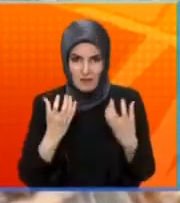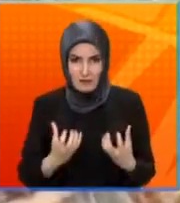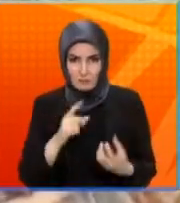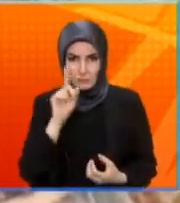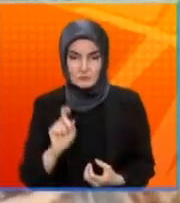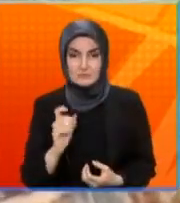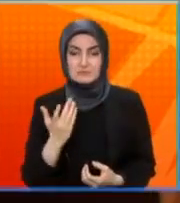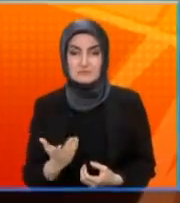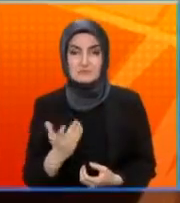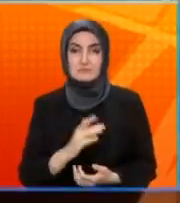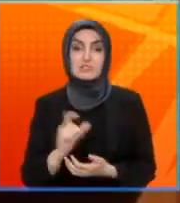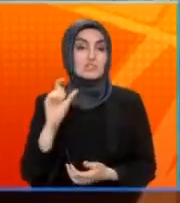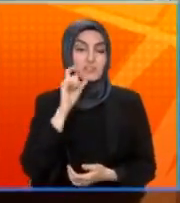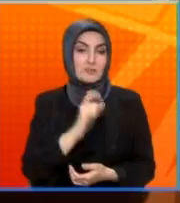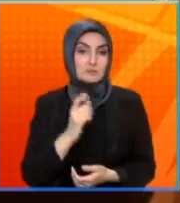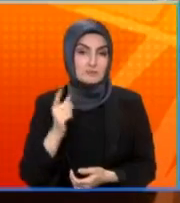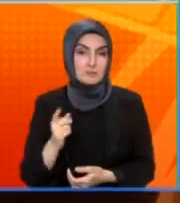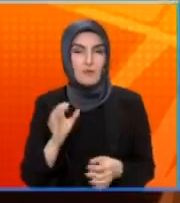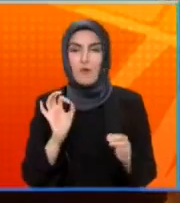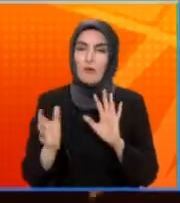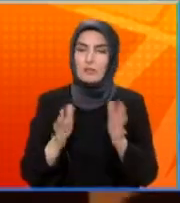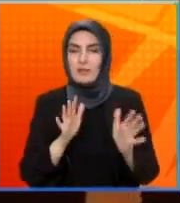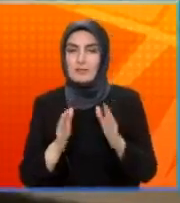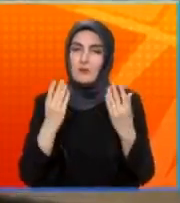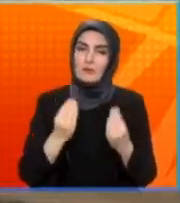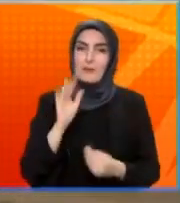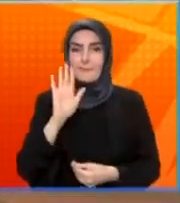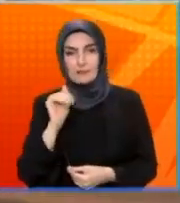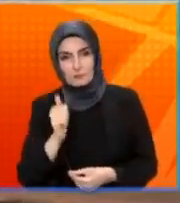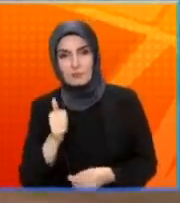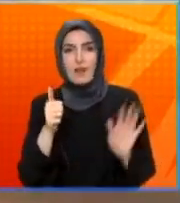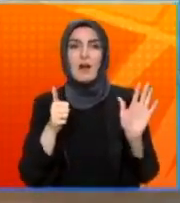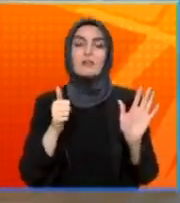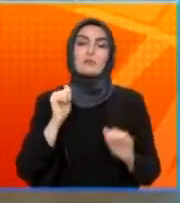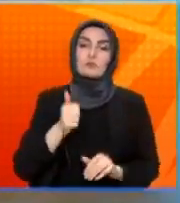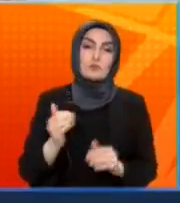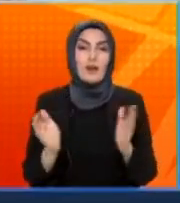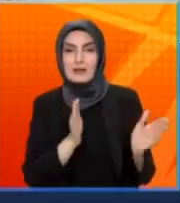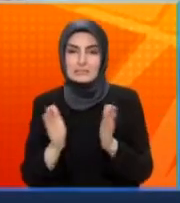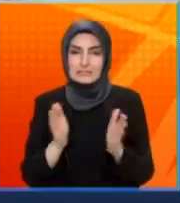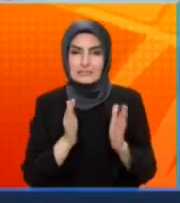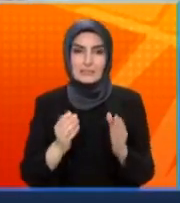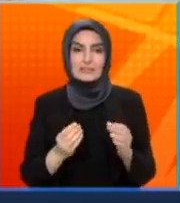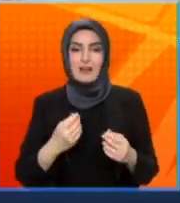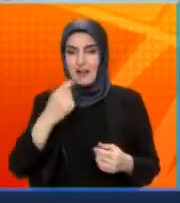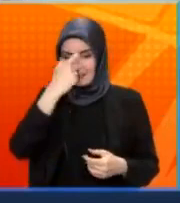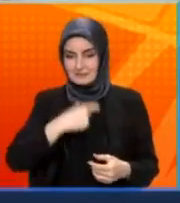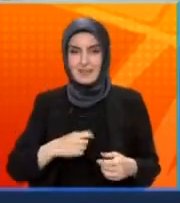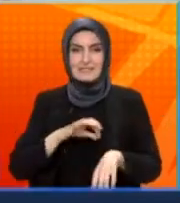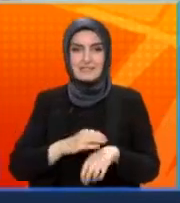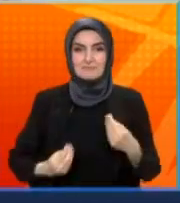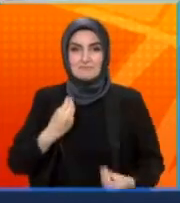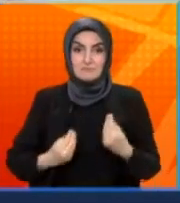Tezer'den geldi. Ortalama olarak 5 ile 6 günler arası hastalık belirti bulguları ortaya çıkmaktadır. Yani kabaca